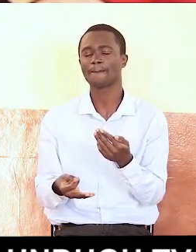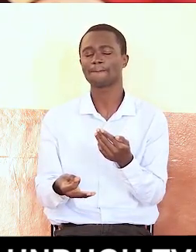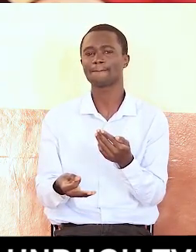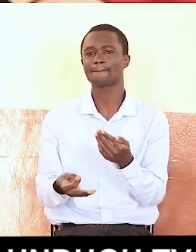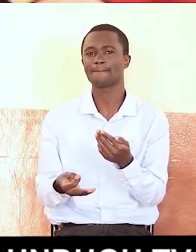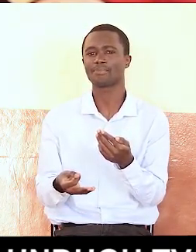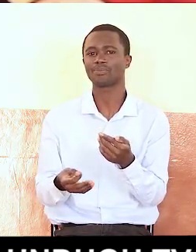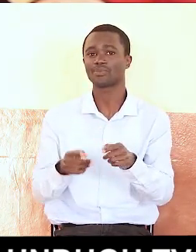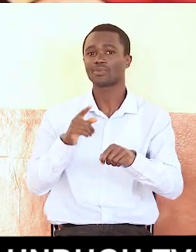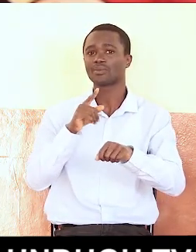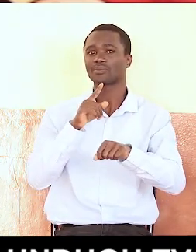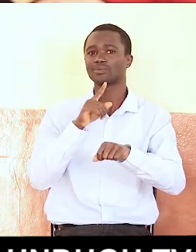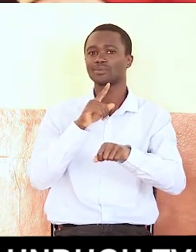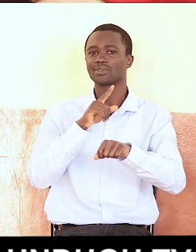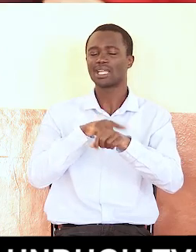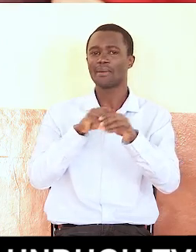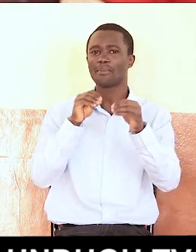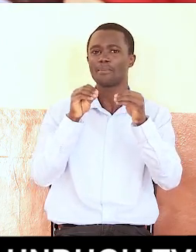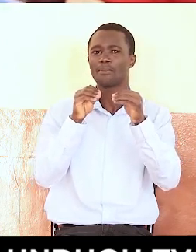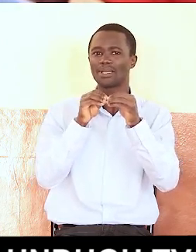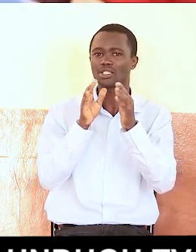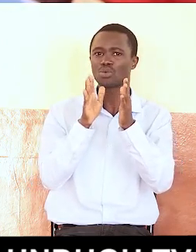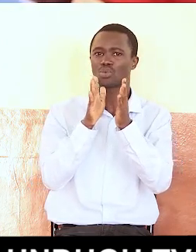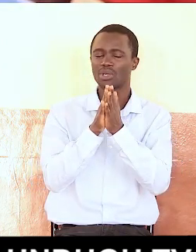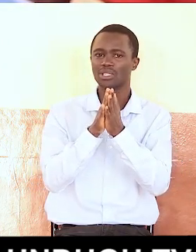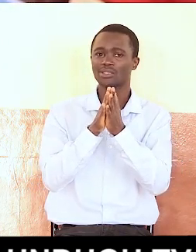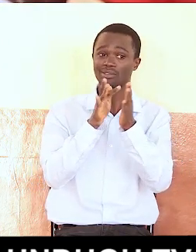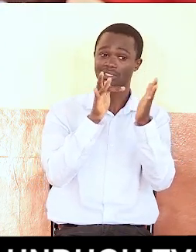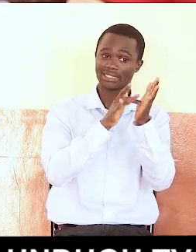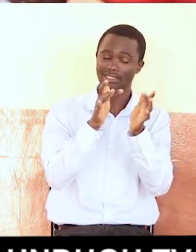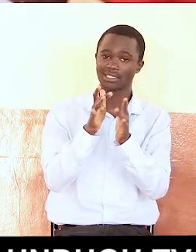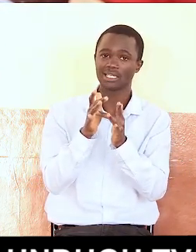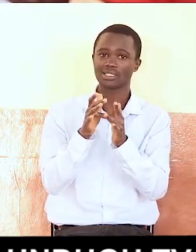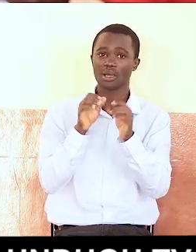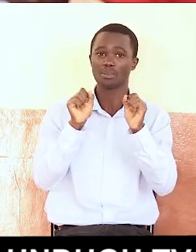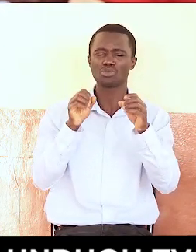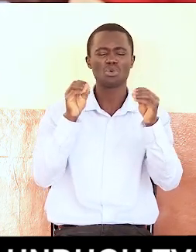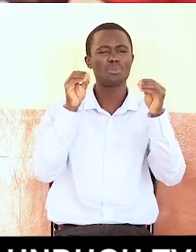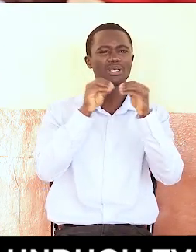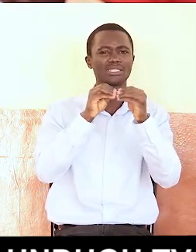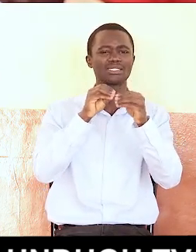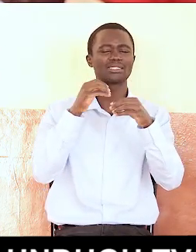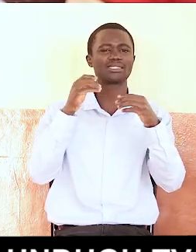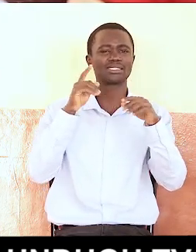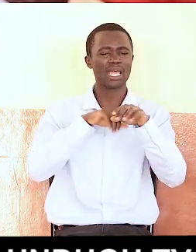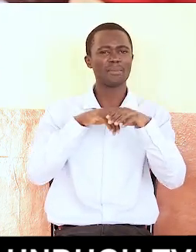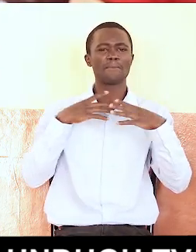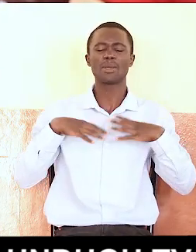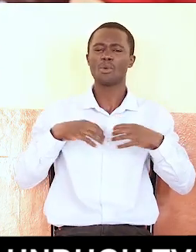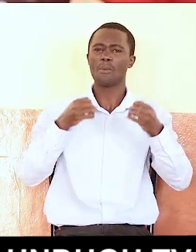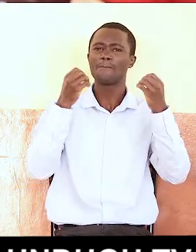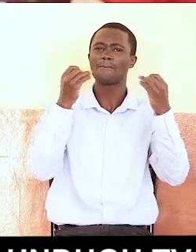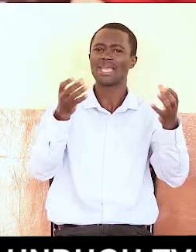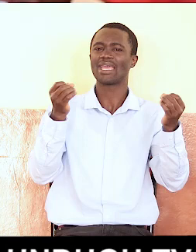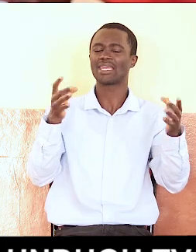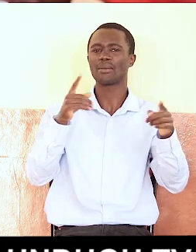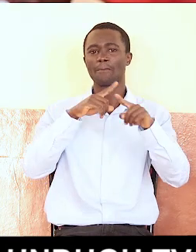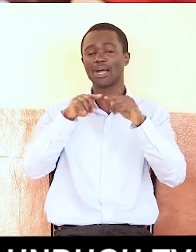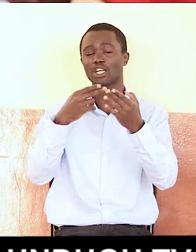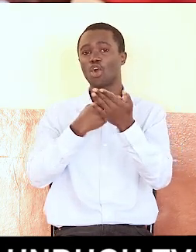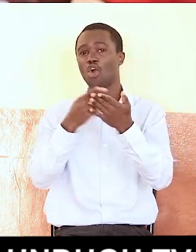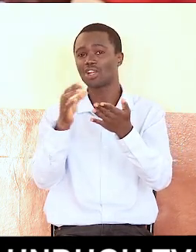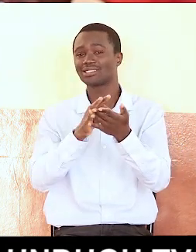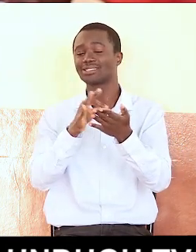tukaanguka sisi zote chini. Wakati wa kukutana na Yesu, unaweza kukutana na Yesu mkiwa wengi. Lakini Roho